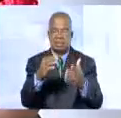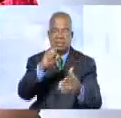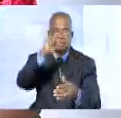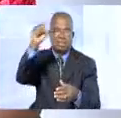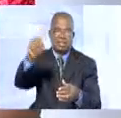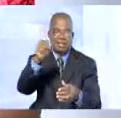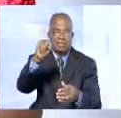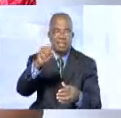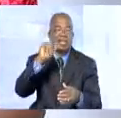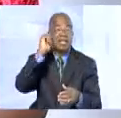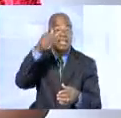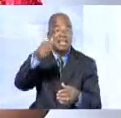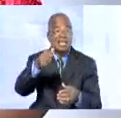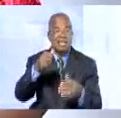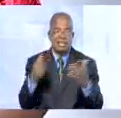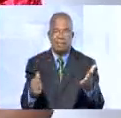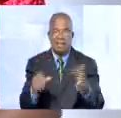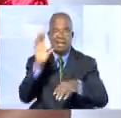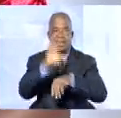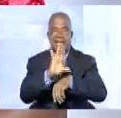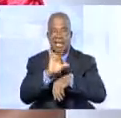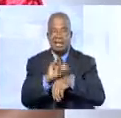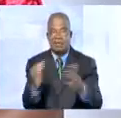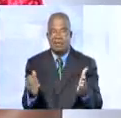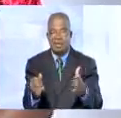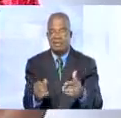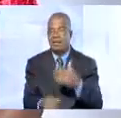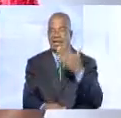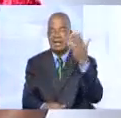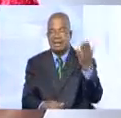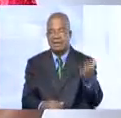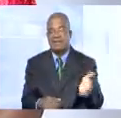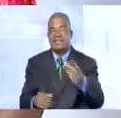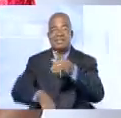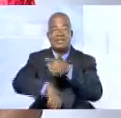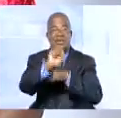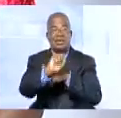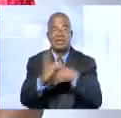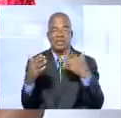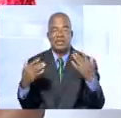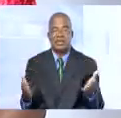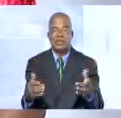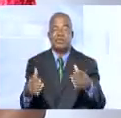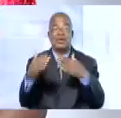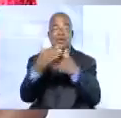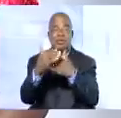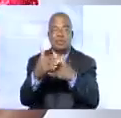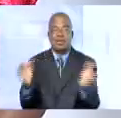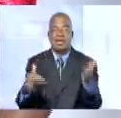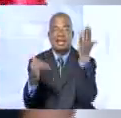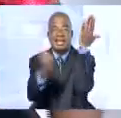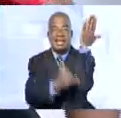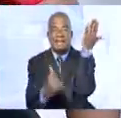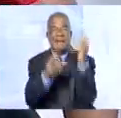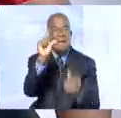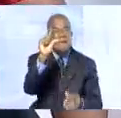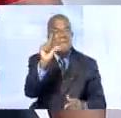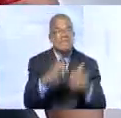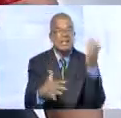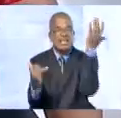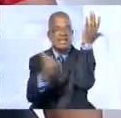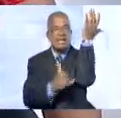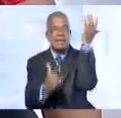Coupe du Monde 2014. La Côte d'Ivoire sera face à la Gambie demain sur le cours de 17h au stade Félix